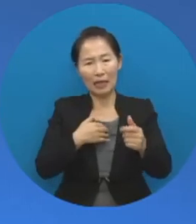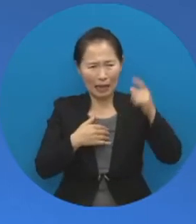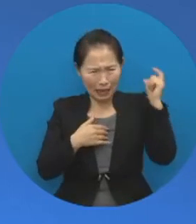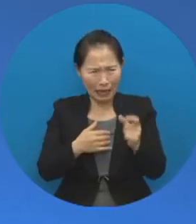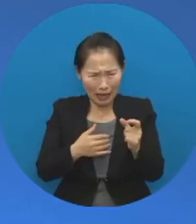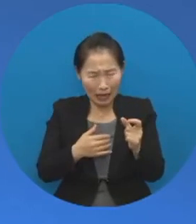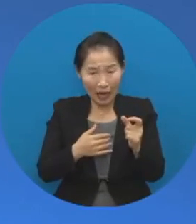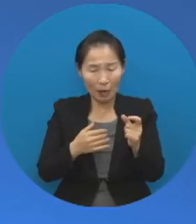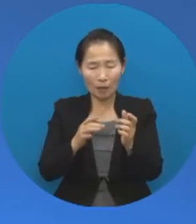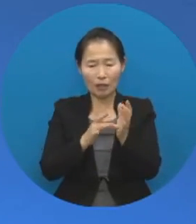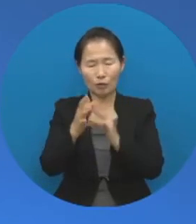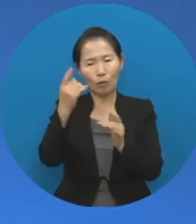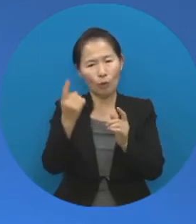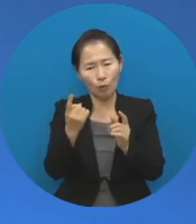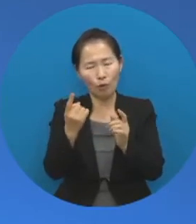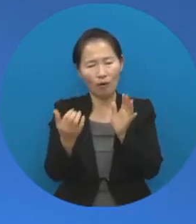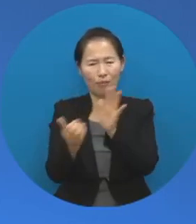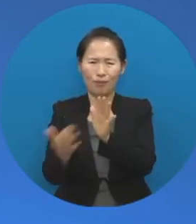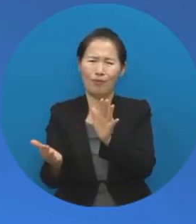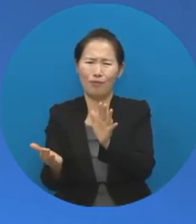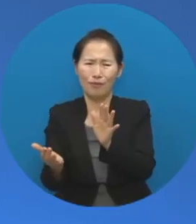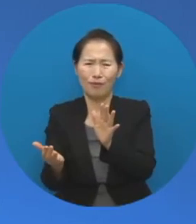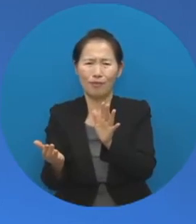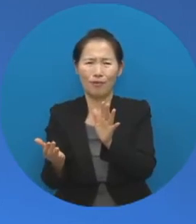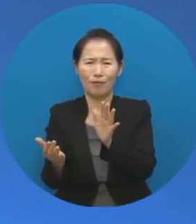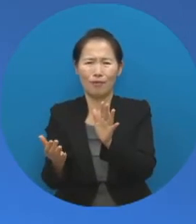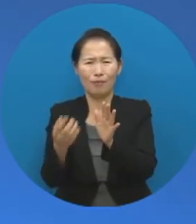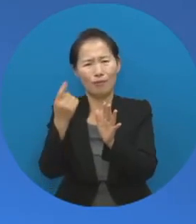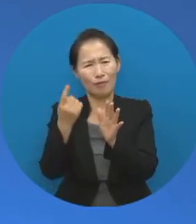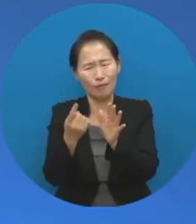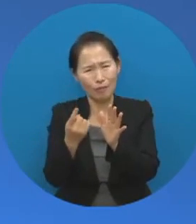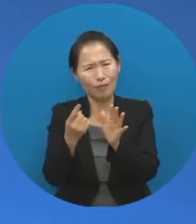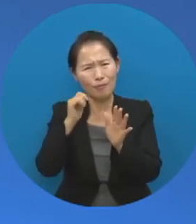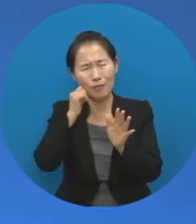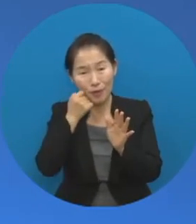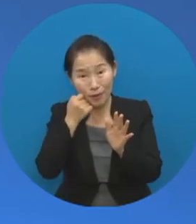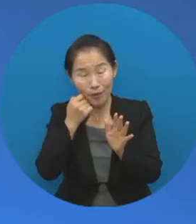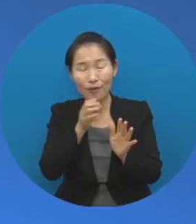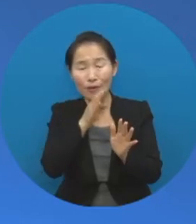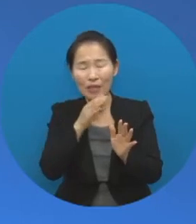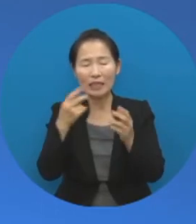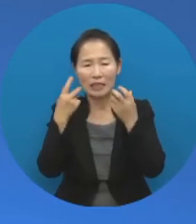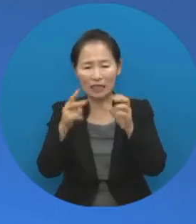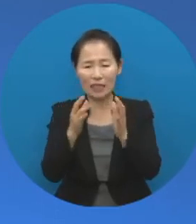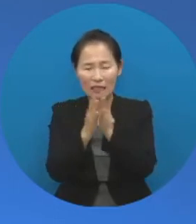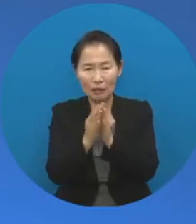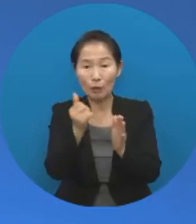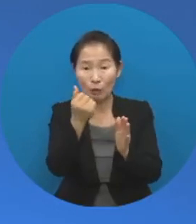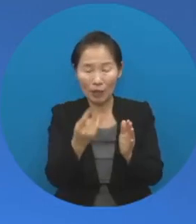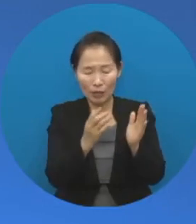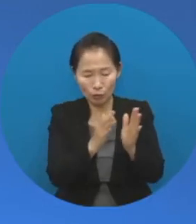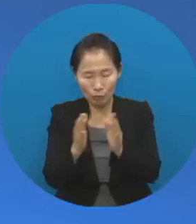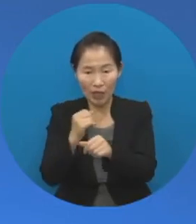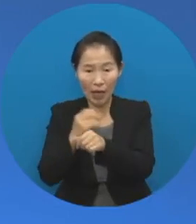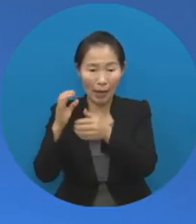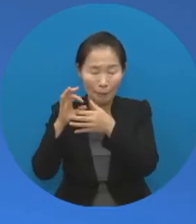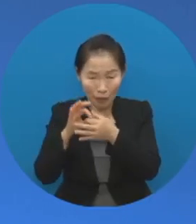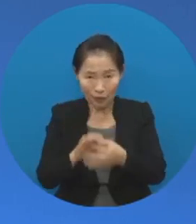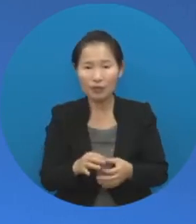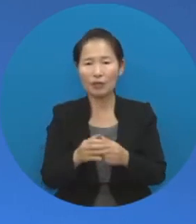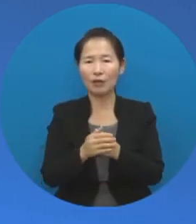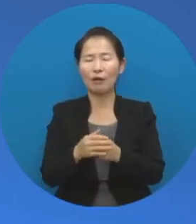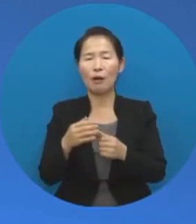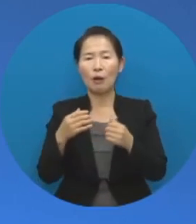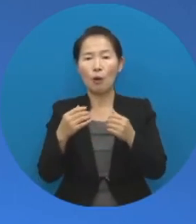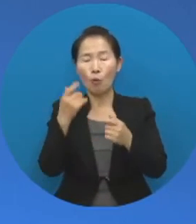없어요. 그래서 저는 이 다니엘 기도회를 준비하면서 저는 이 화상 입은 것이